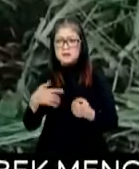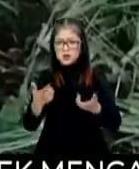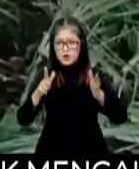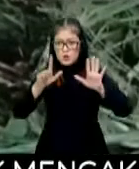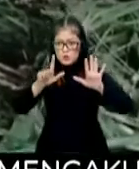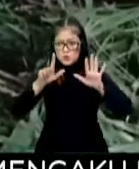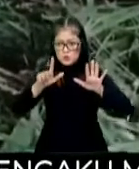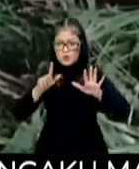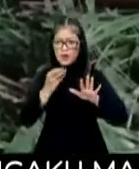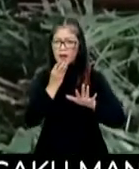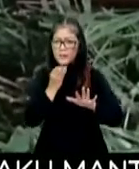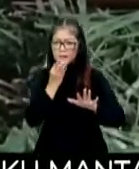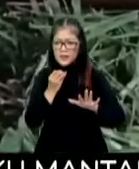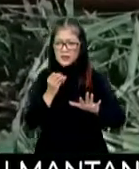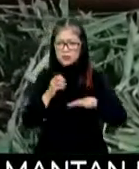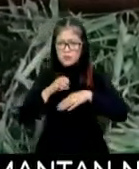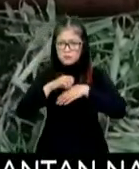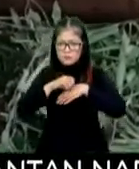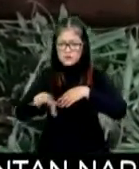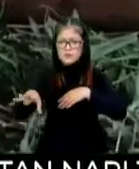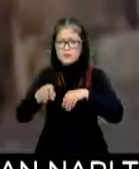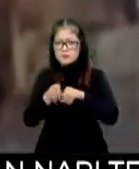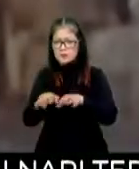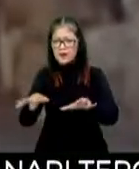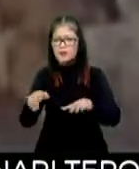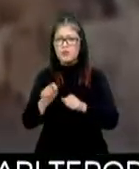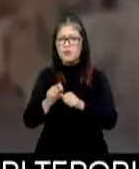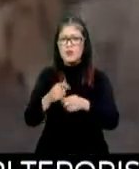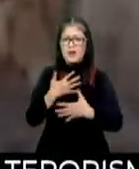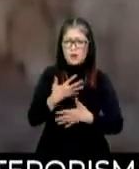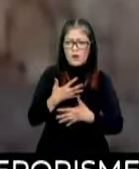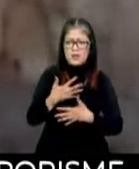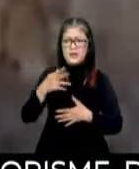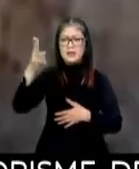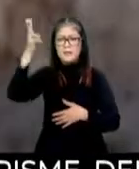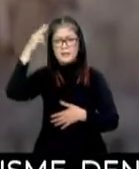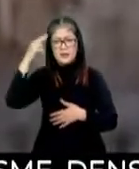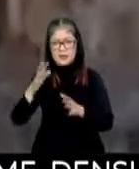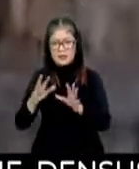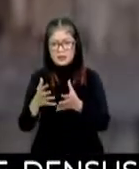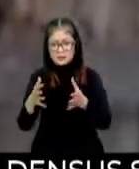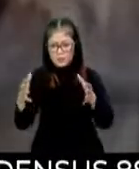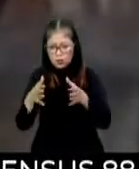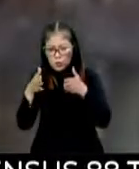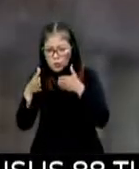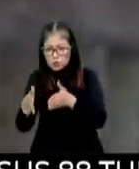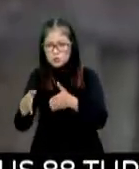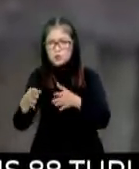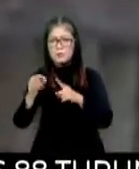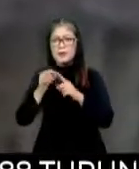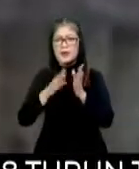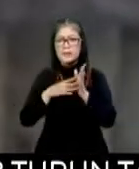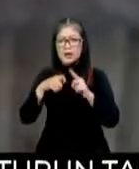peternak resah. Pemkab Lumajang pun mulai membentuk satgas khusus penanganan penyakit mulut dan kuku dengan metode penanganan